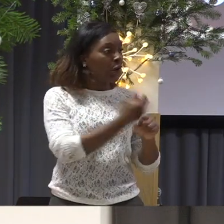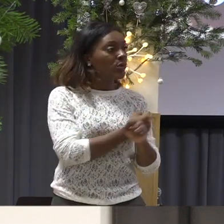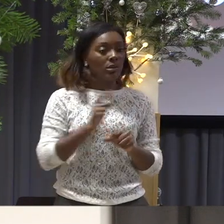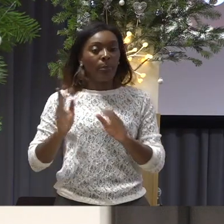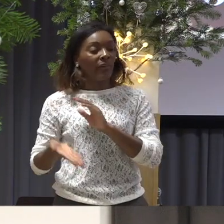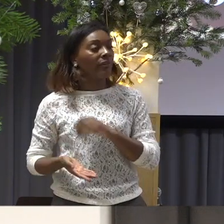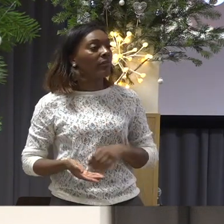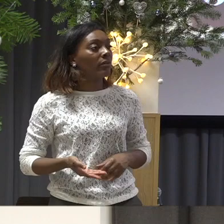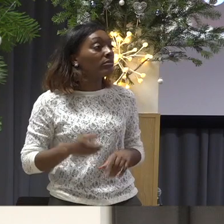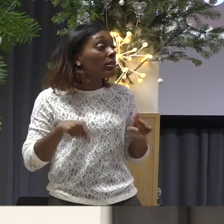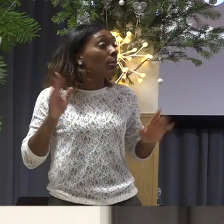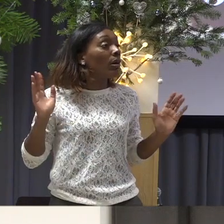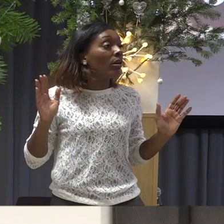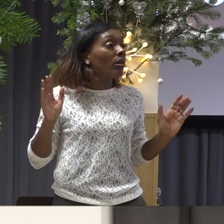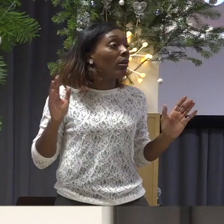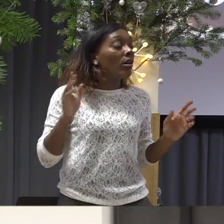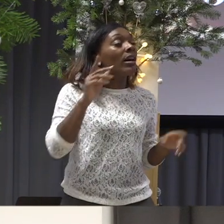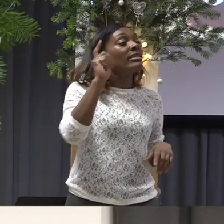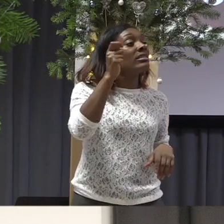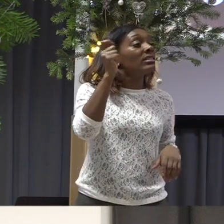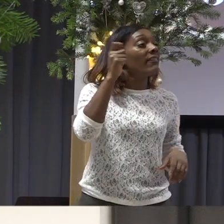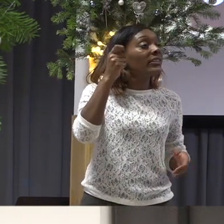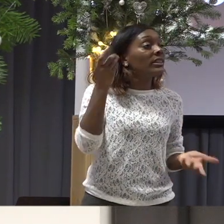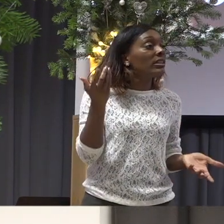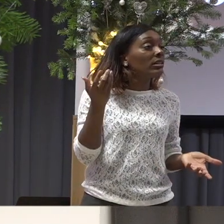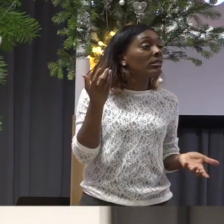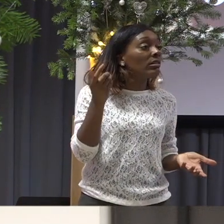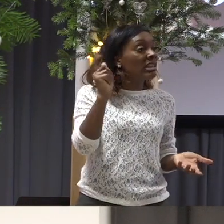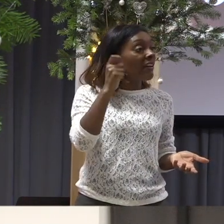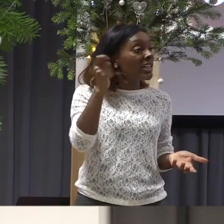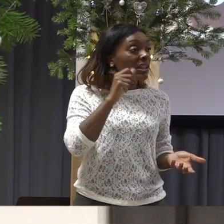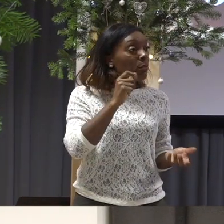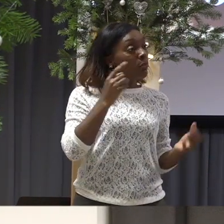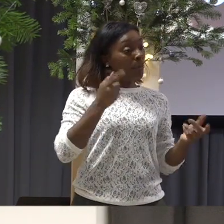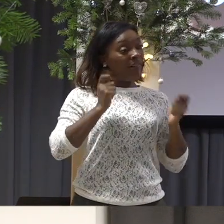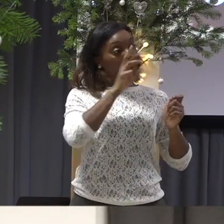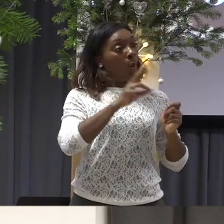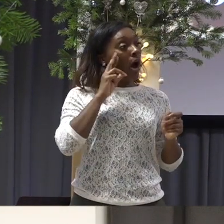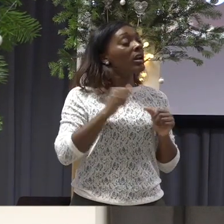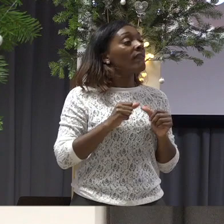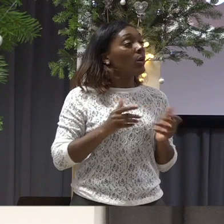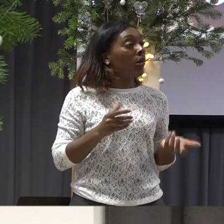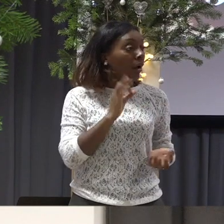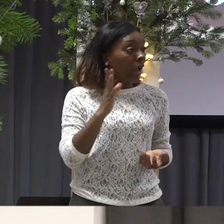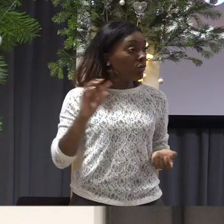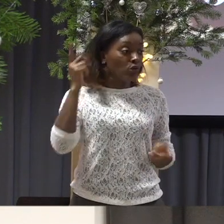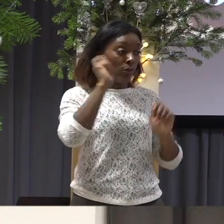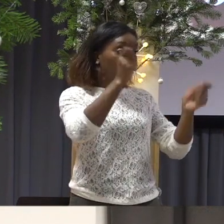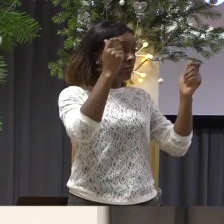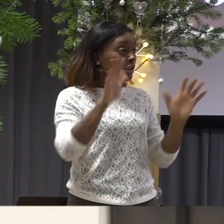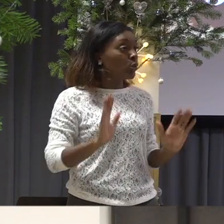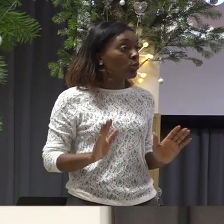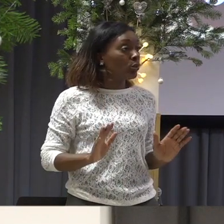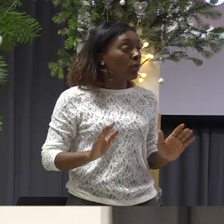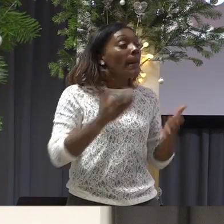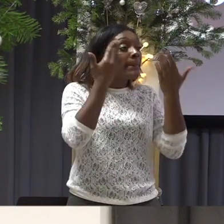Rien. Qu'est-ce qu'Élisabeth a fait pour avoir Jean-Baptiste dans son ventre? Rien. Qu'est-ce que Marie